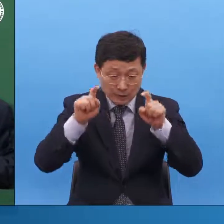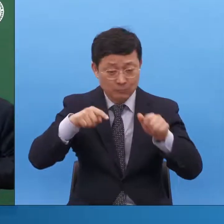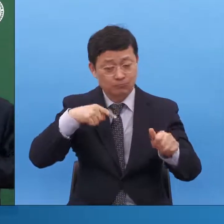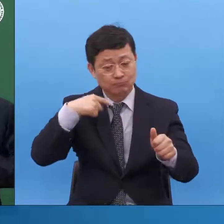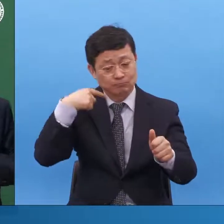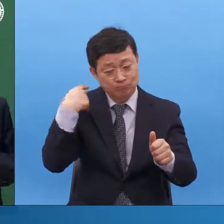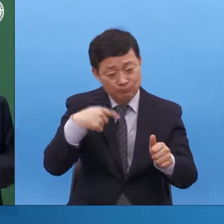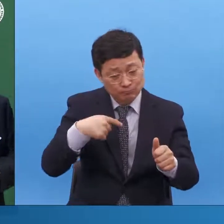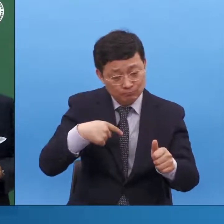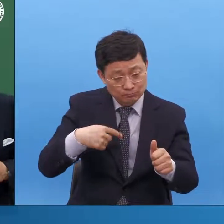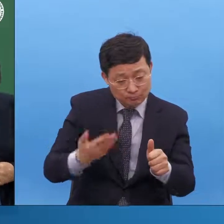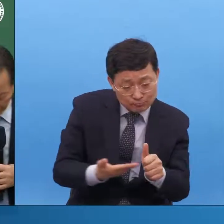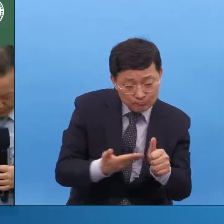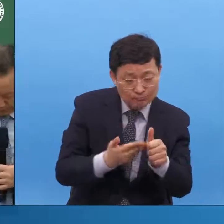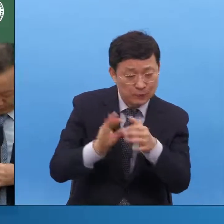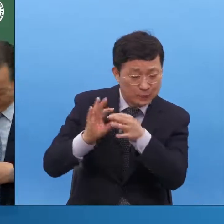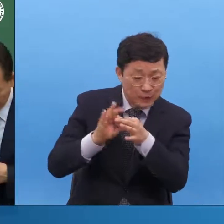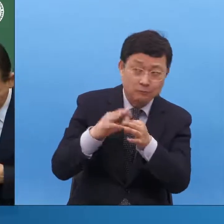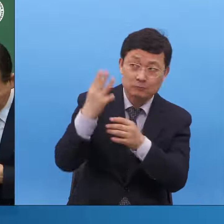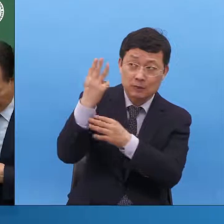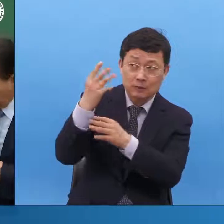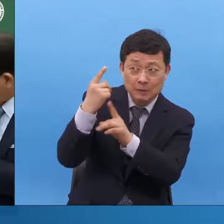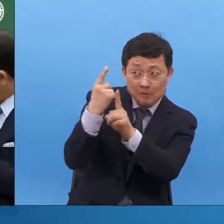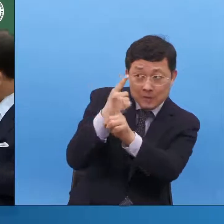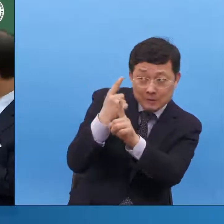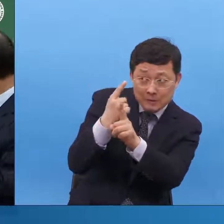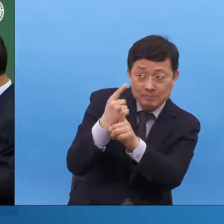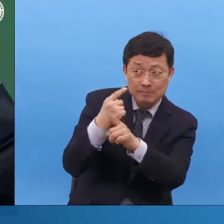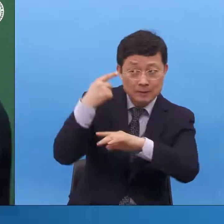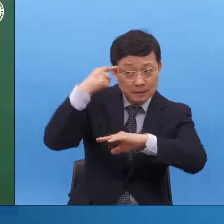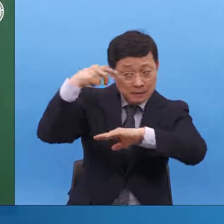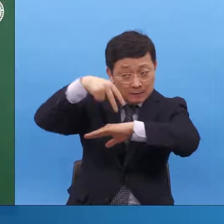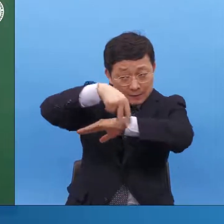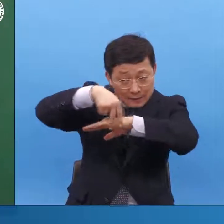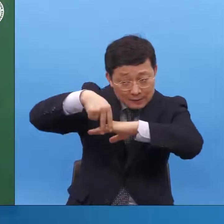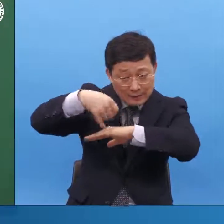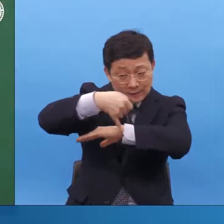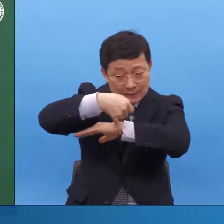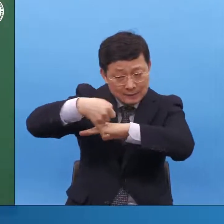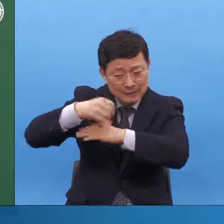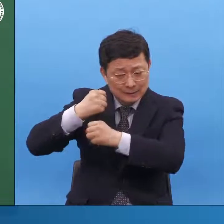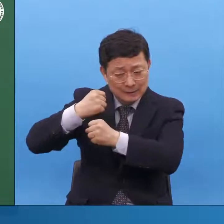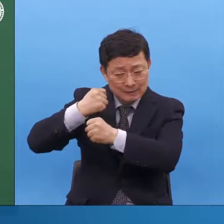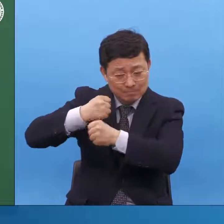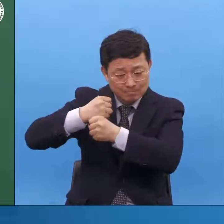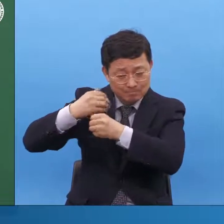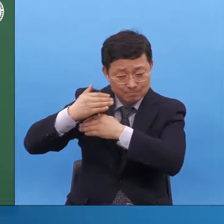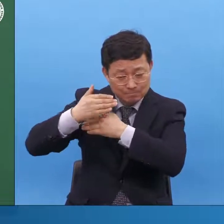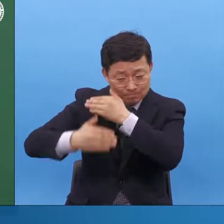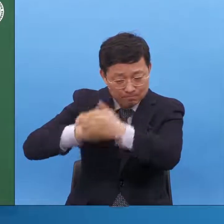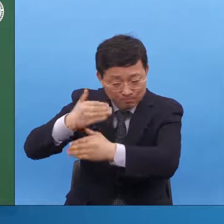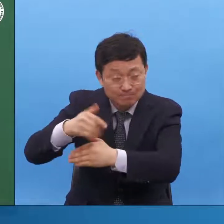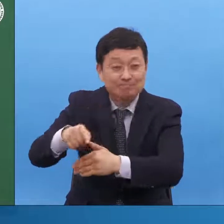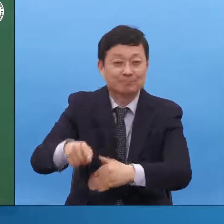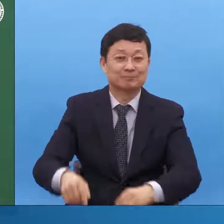was a shepherd. 무슨 말인지 알겠죠? And you know what I mean by that. 그러면 아까 얘기한